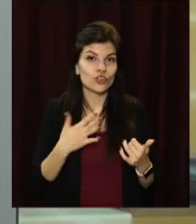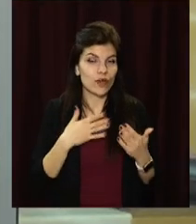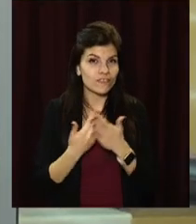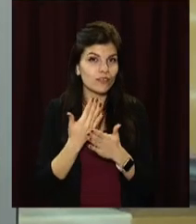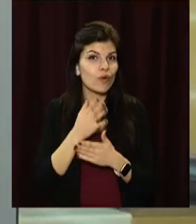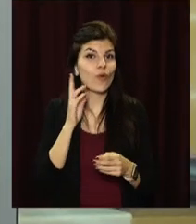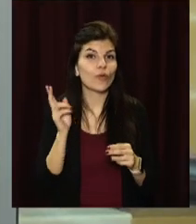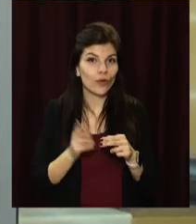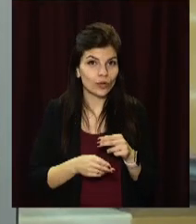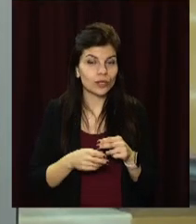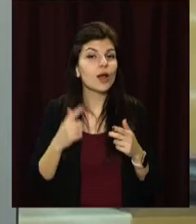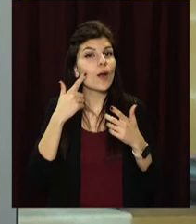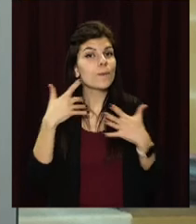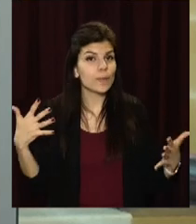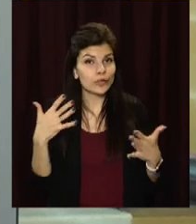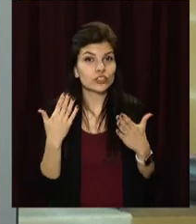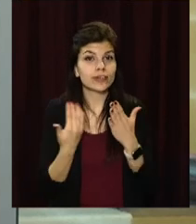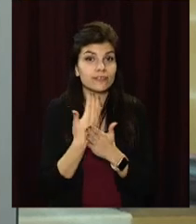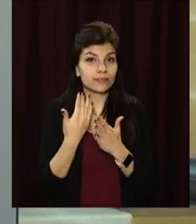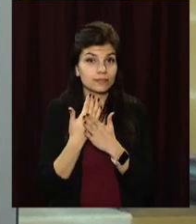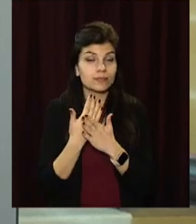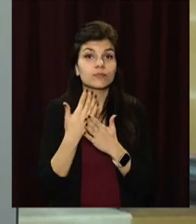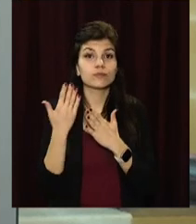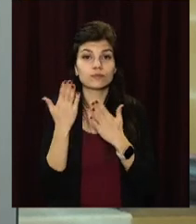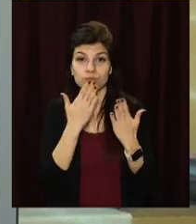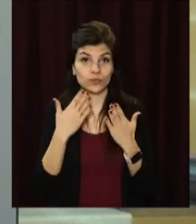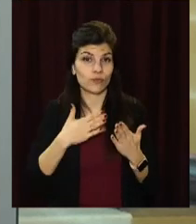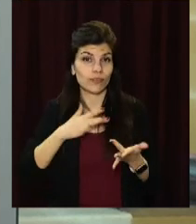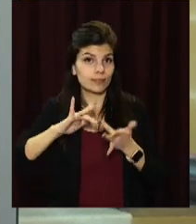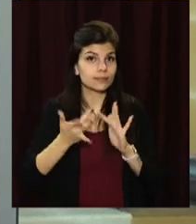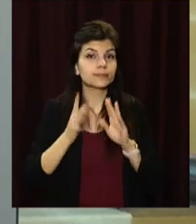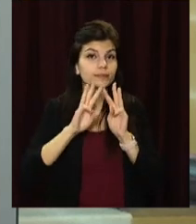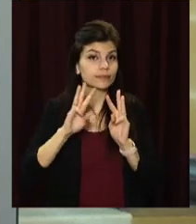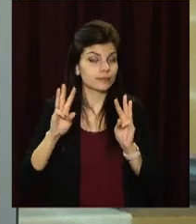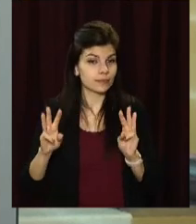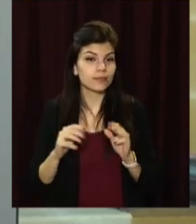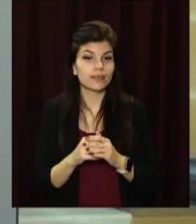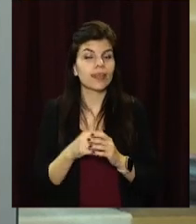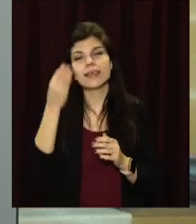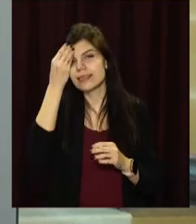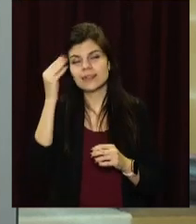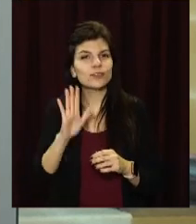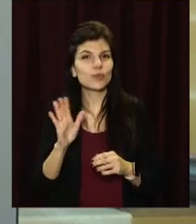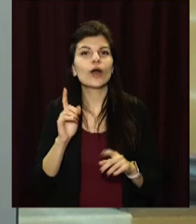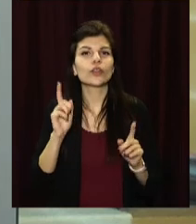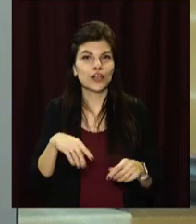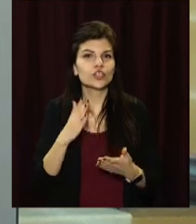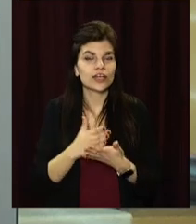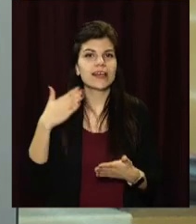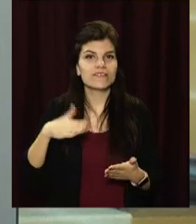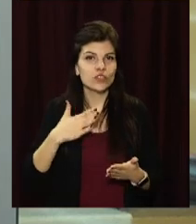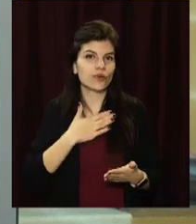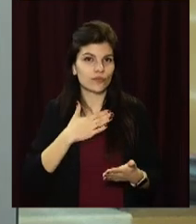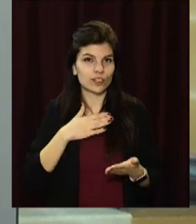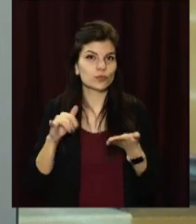завершений. Нагадаю, що більше інформації ви зможете прочитати на нашому сайті opentv.media. Не забувайте і про сюжети в